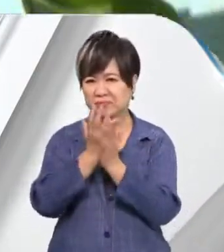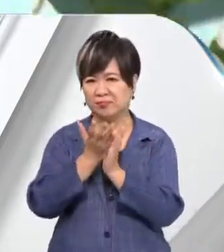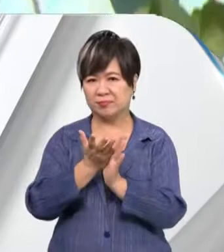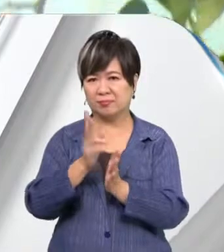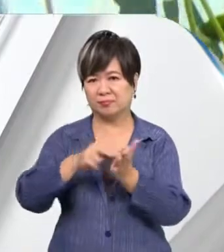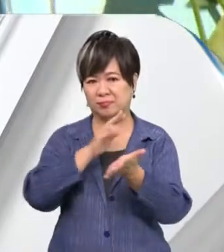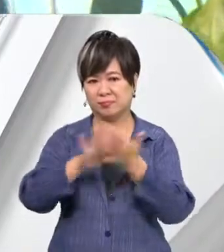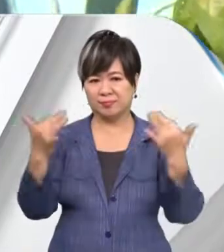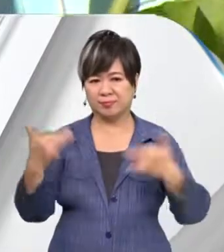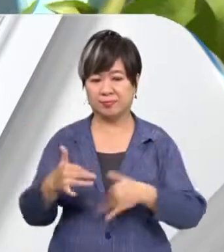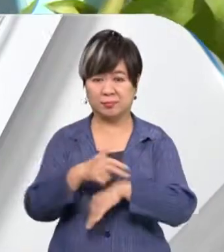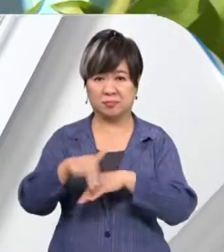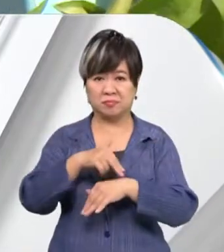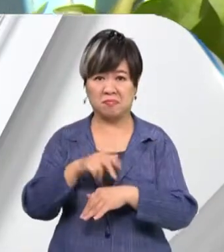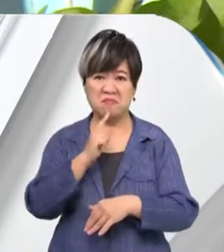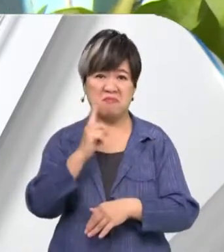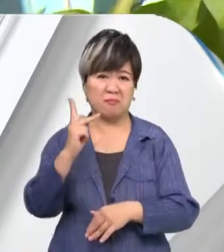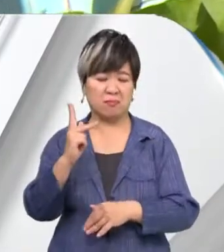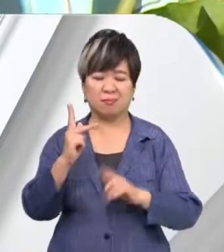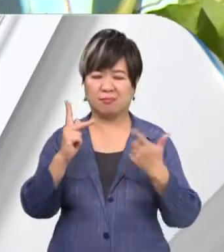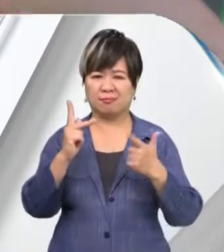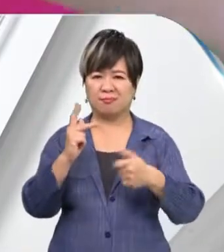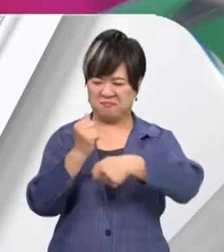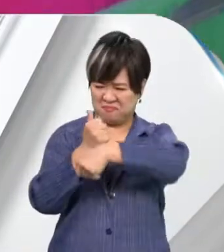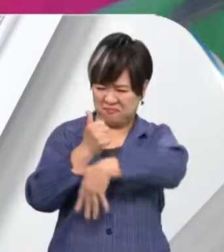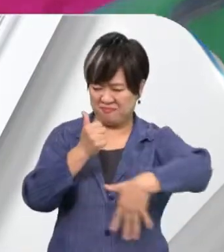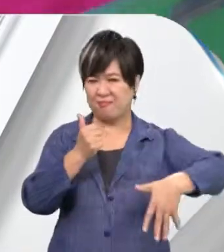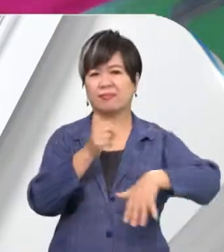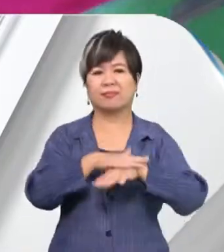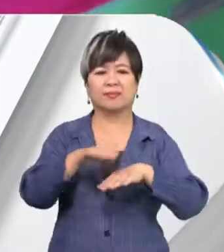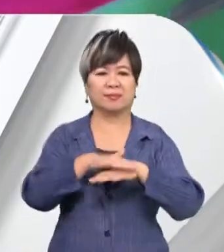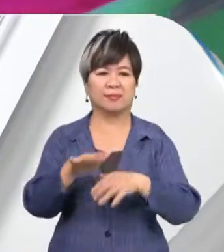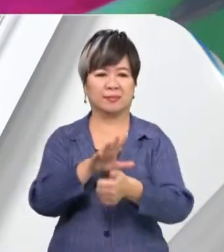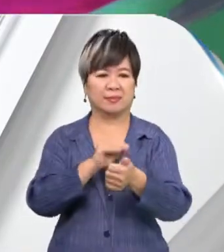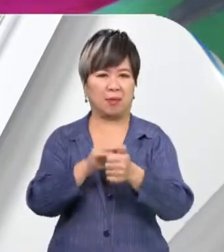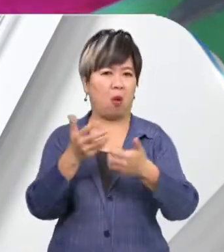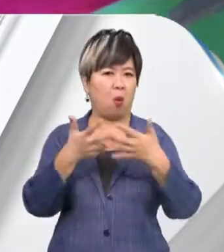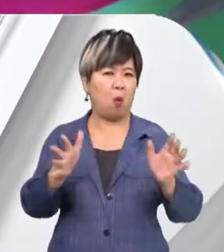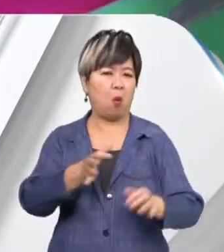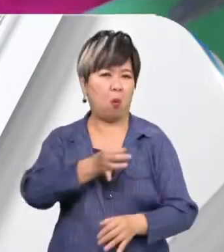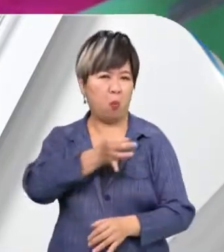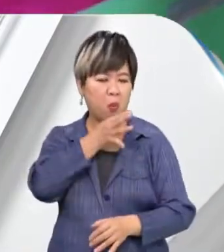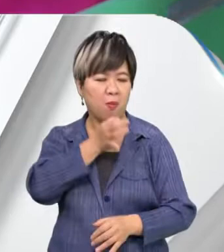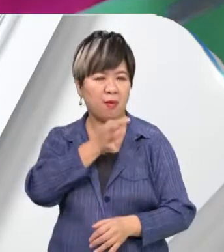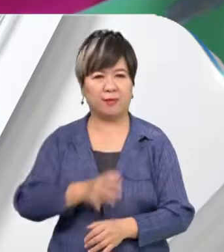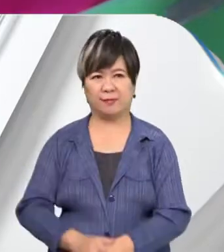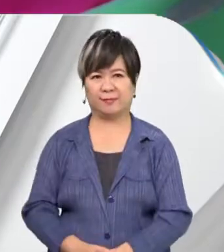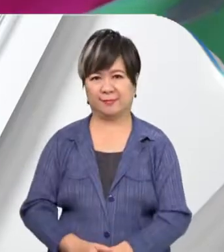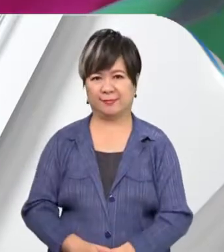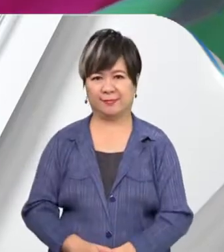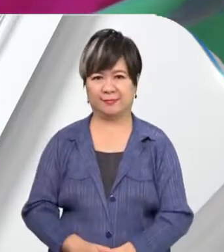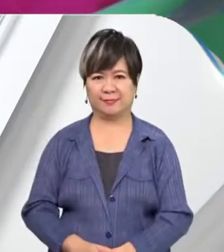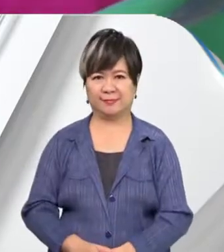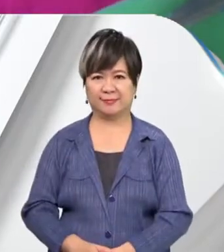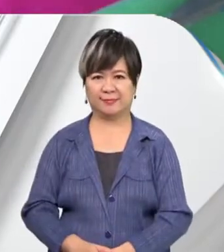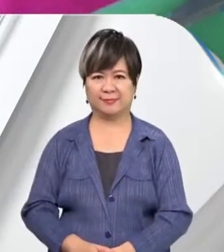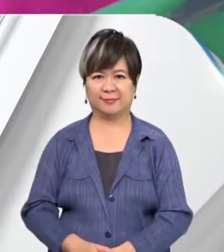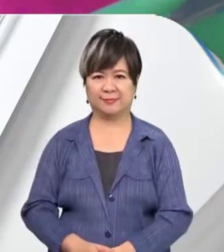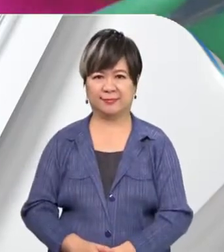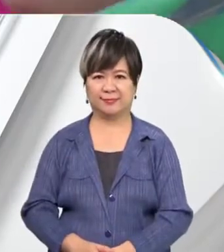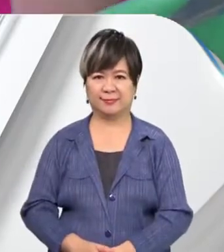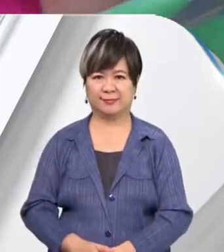程的设计会跳出只有一只学科的限制，本教的好多很卡多，还有内容。下个新闻总之面，美丽报道。